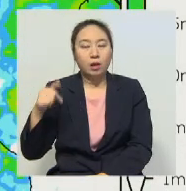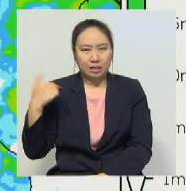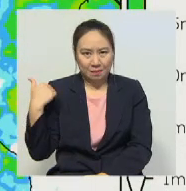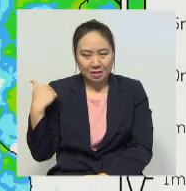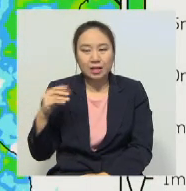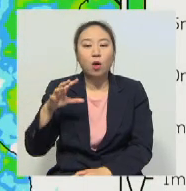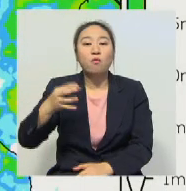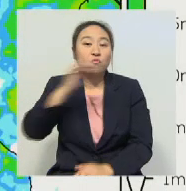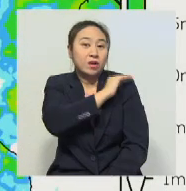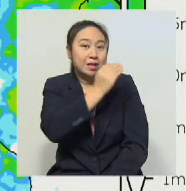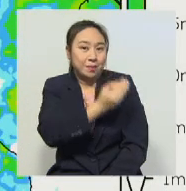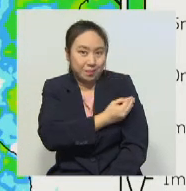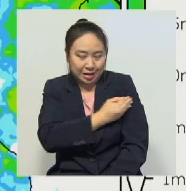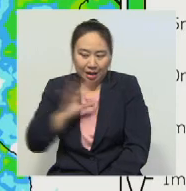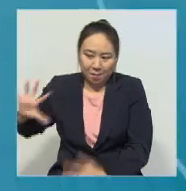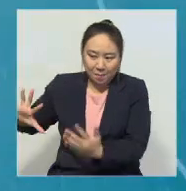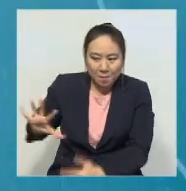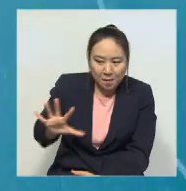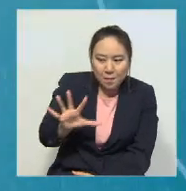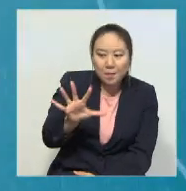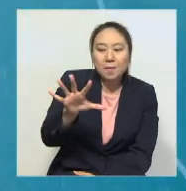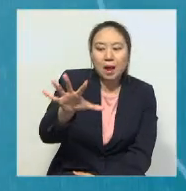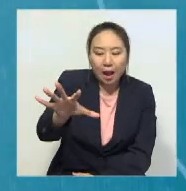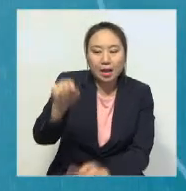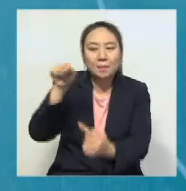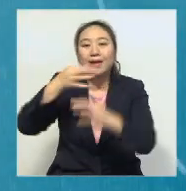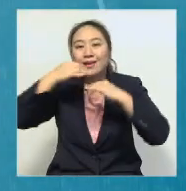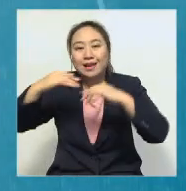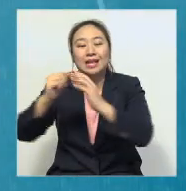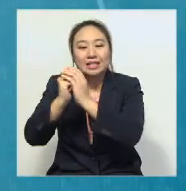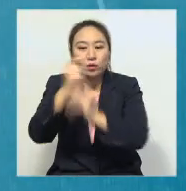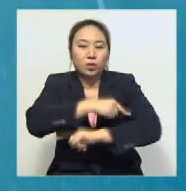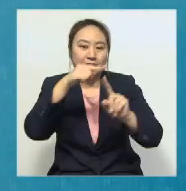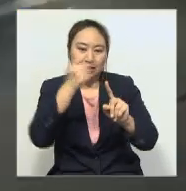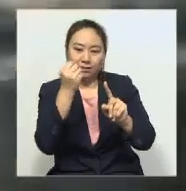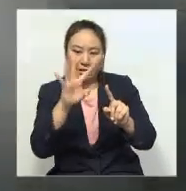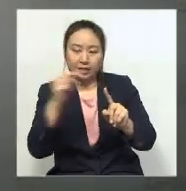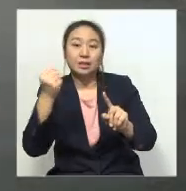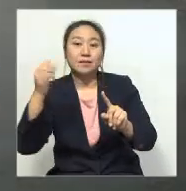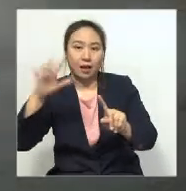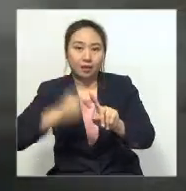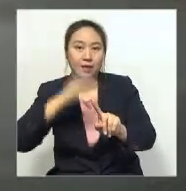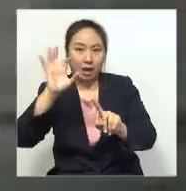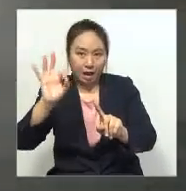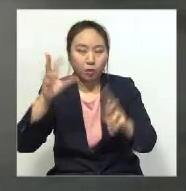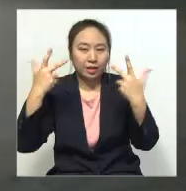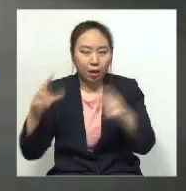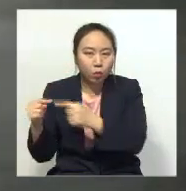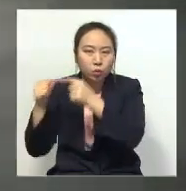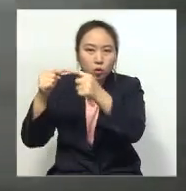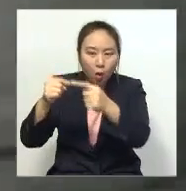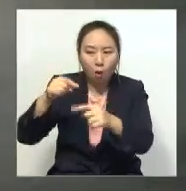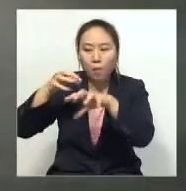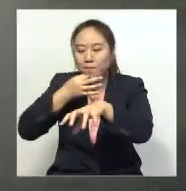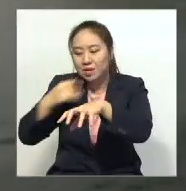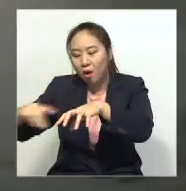ปินส์และจะเคลื่อนลงทะเลจีนใต้ตอนบนในช่วงวันที่14-15กันยายนนี้หลังจากนั้นผ่านเกาะไหหลำประเทศจีน